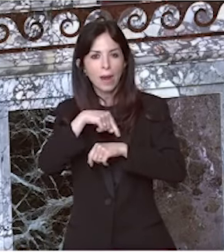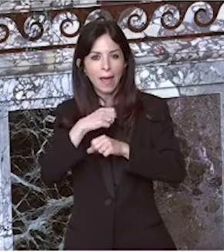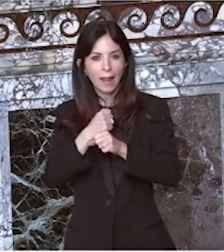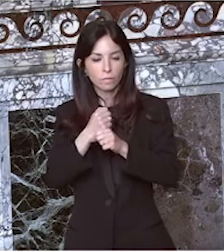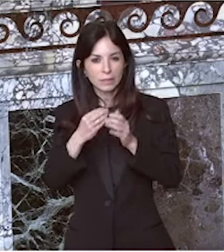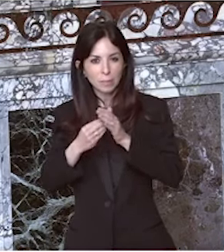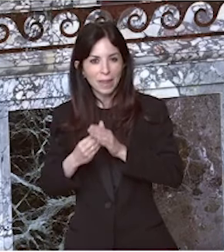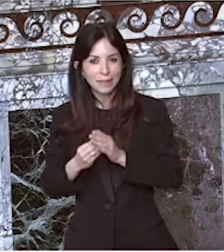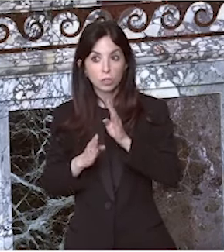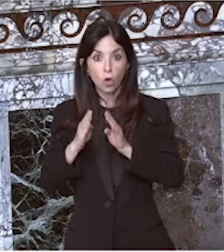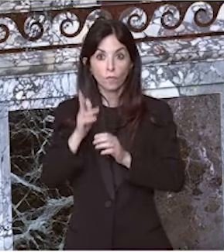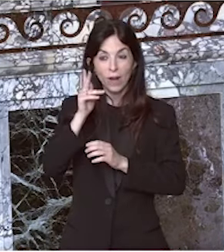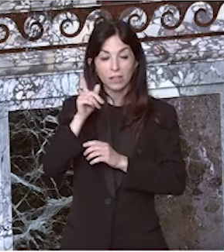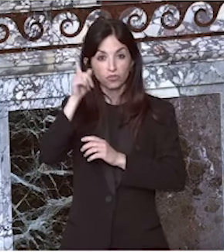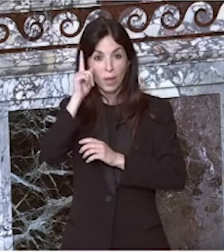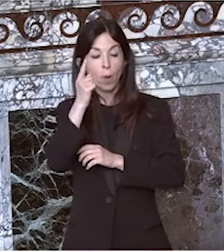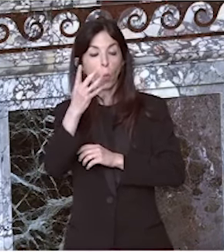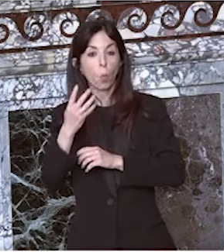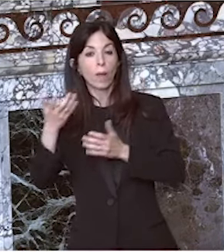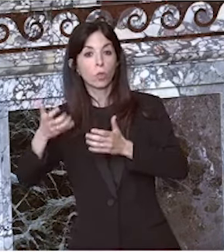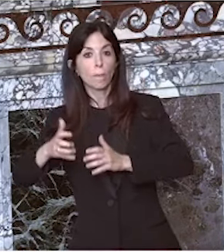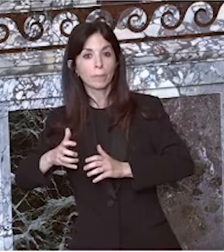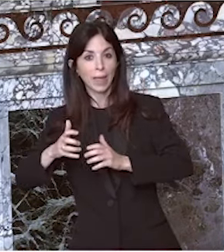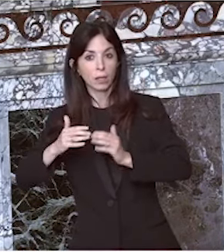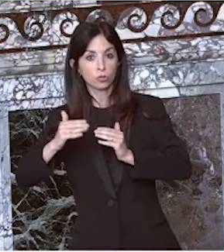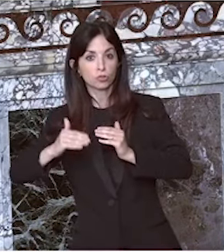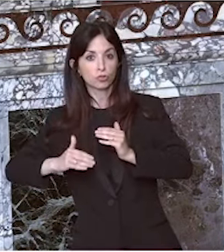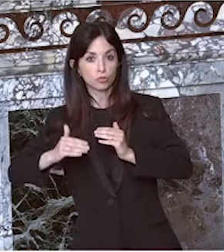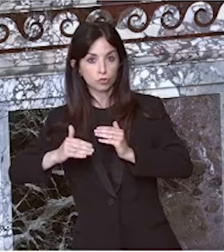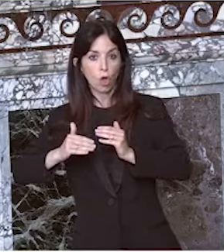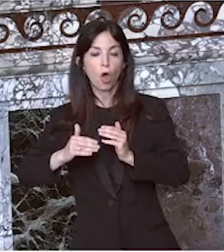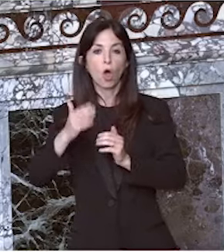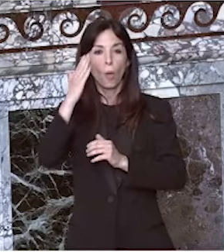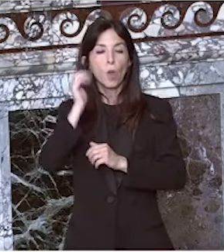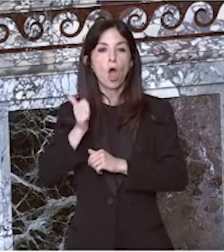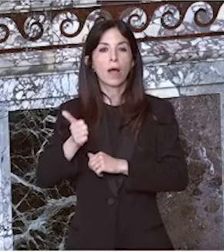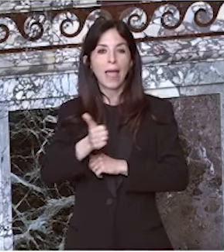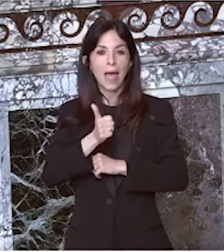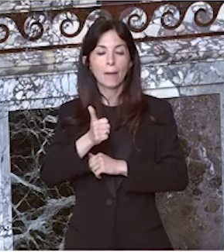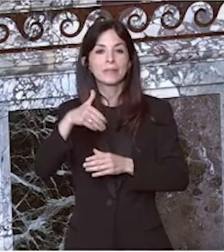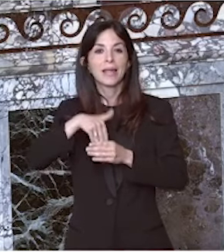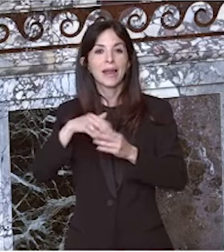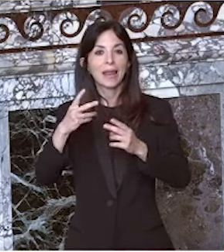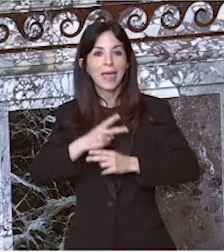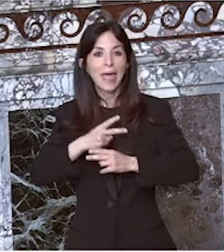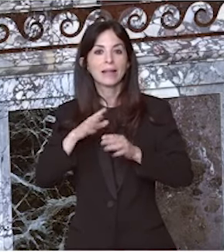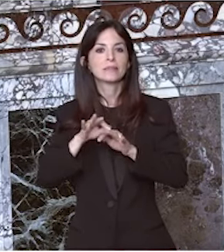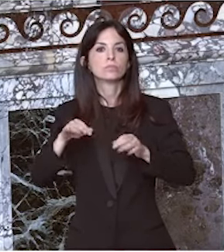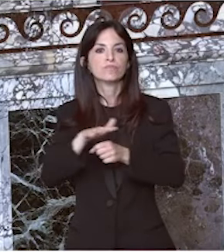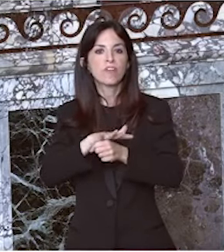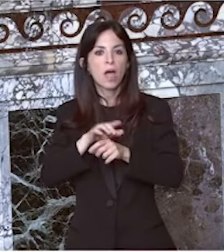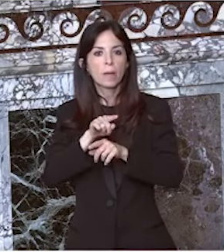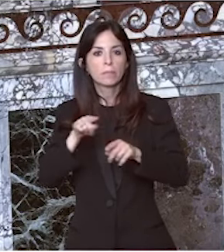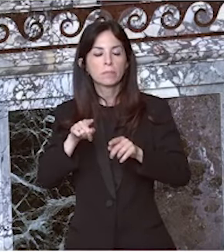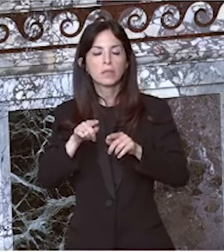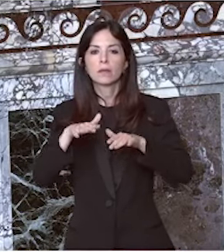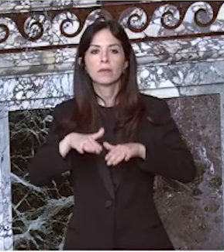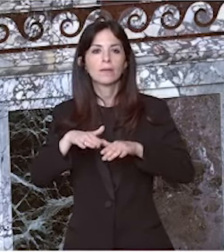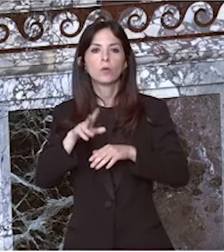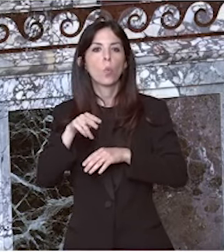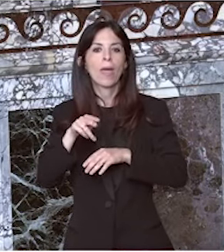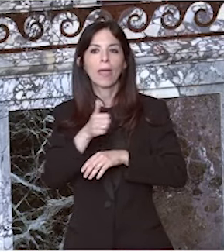quarto a quelli di Francia e Germania. In termini pro capite, il reddito reale disponibile delle famiglie è fermo al 2000,